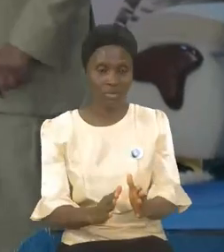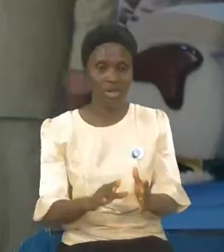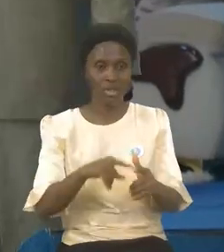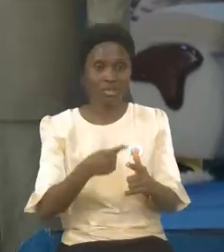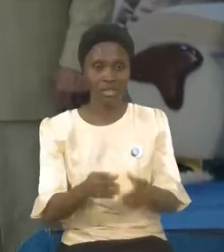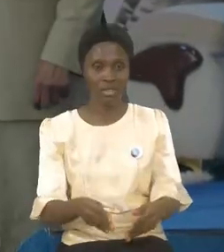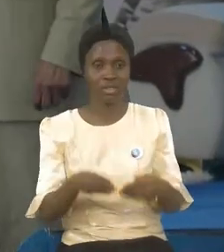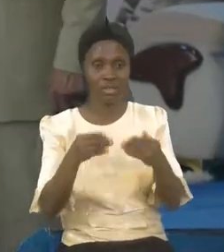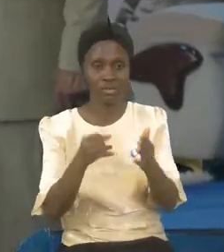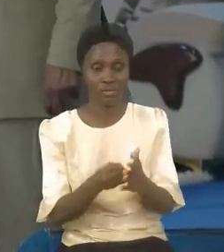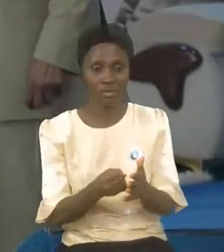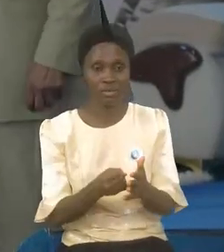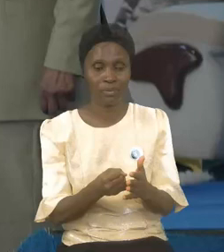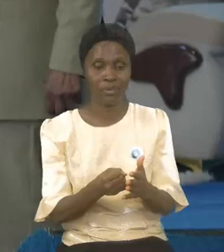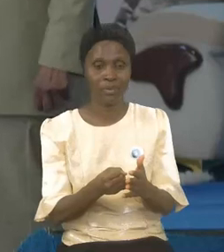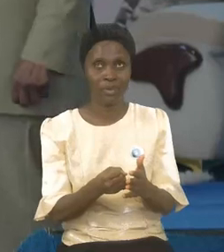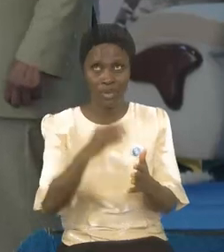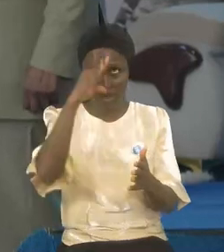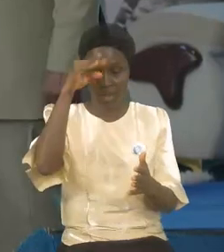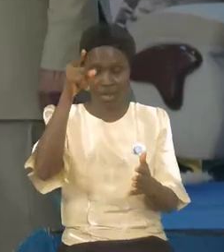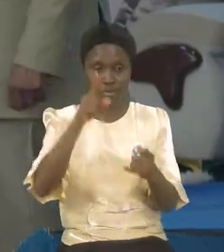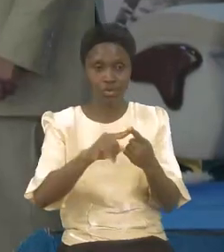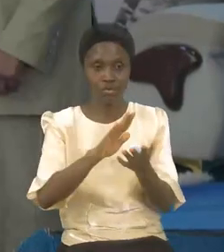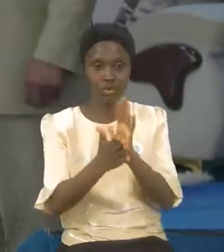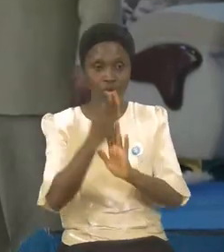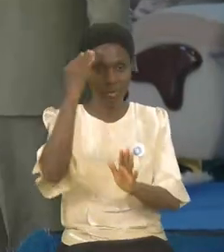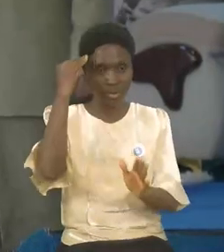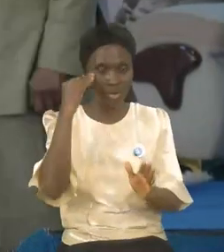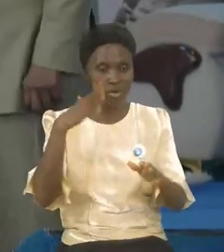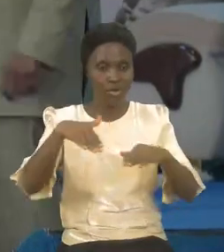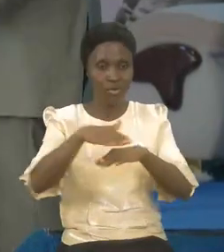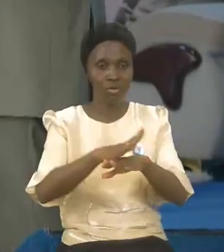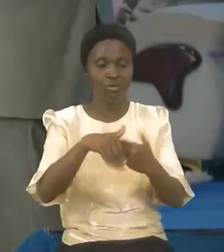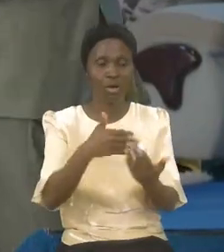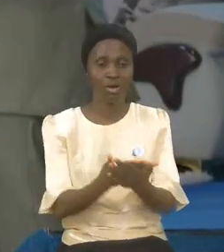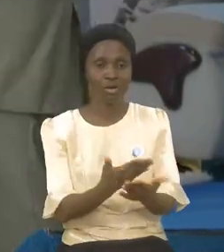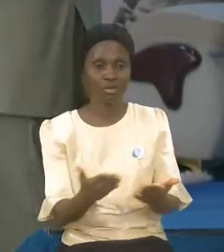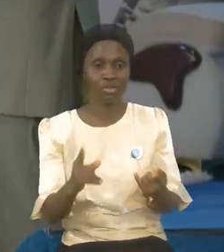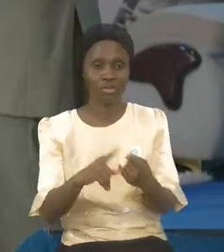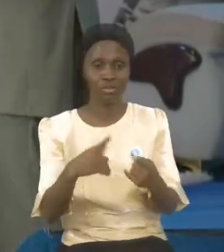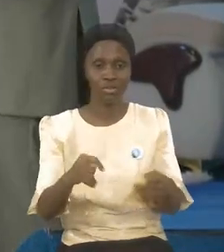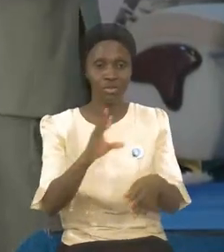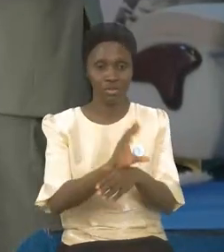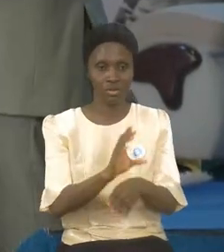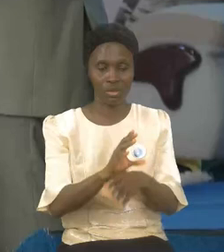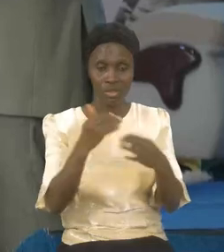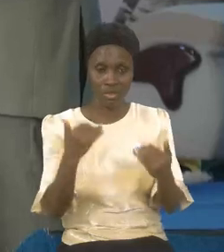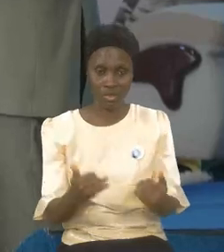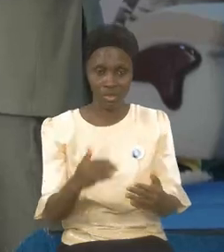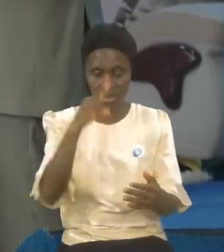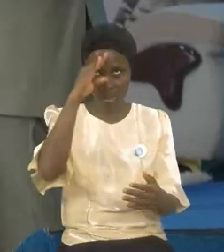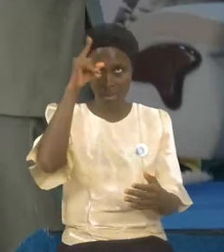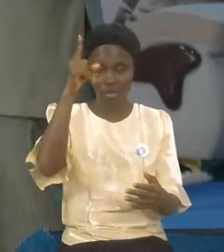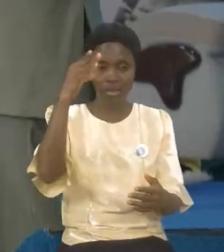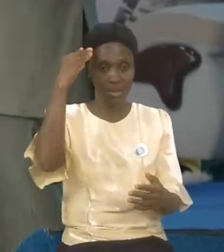donné pour chef suprême à l'Église. Alors, il est le